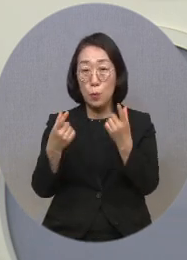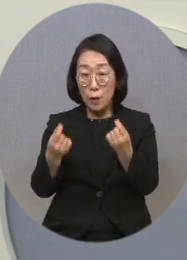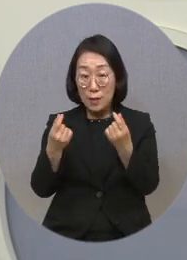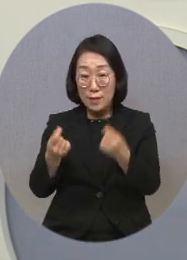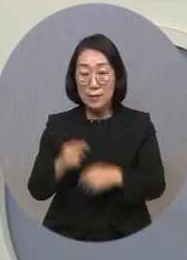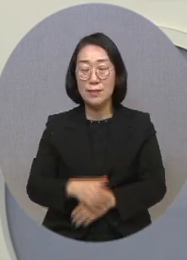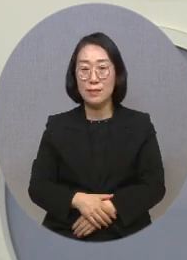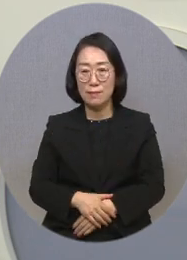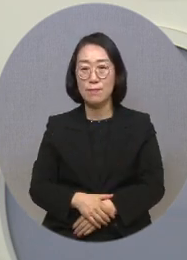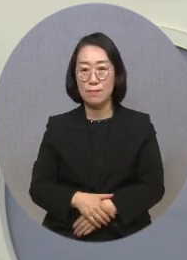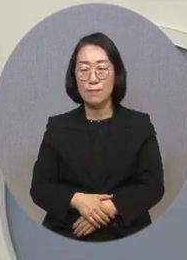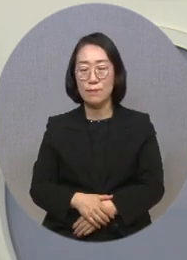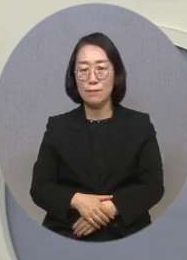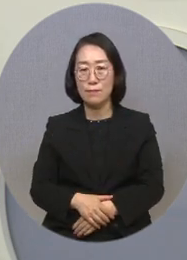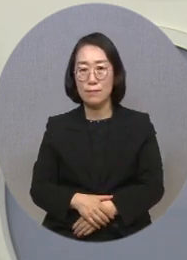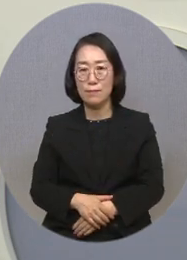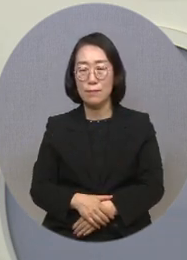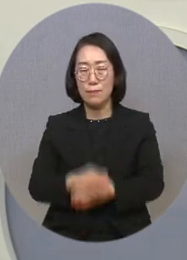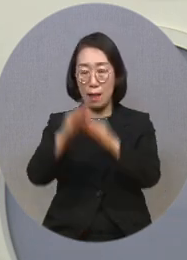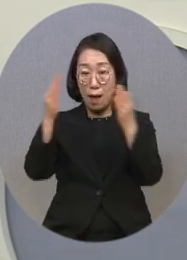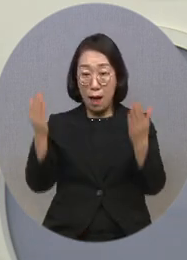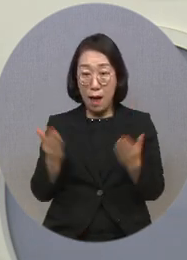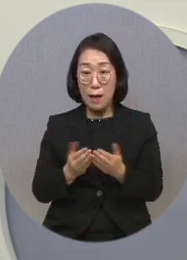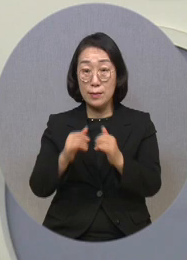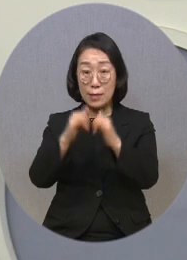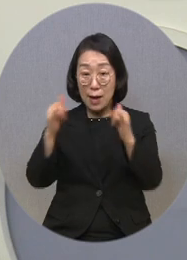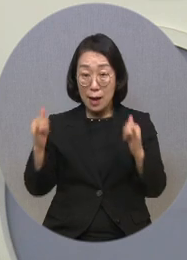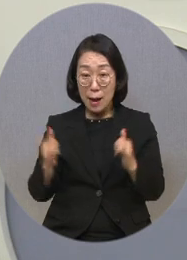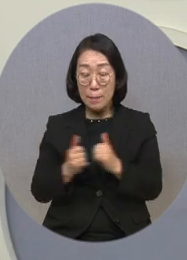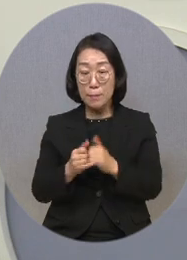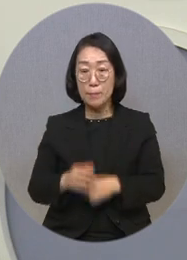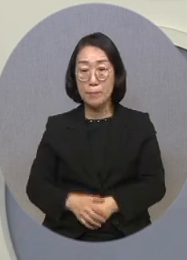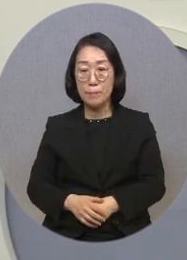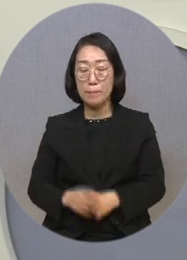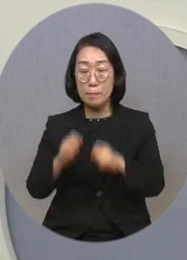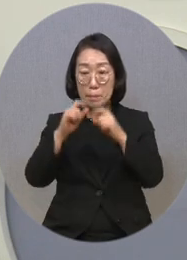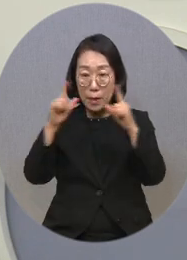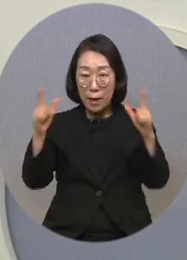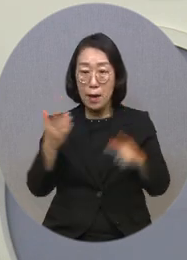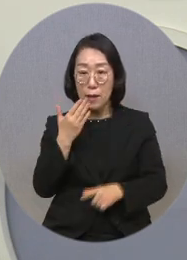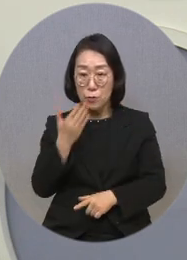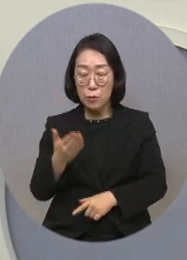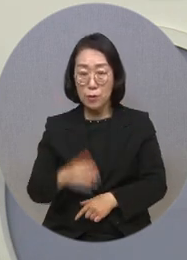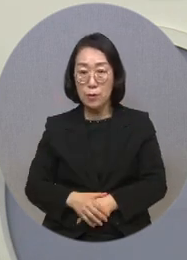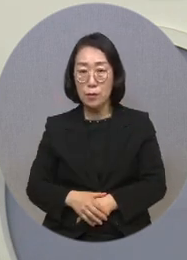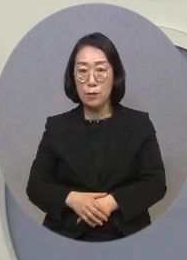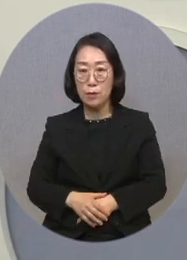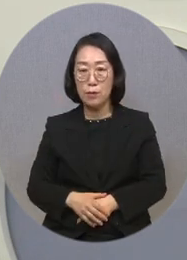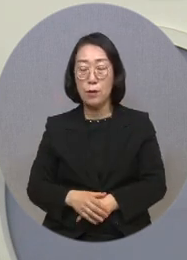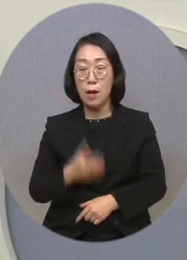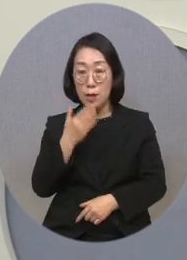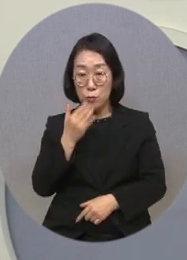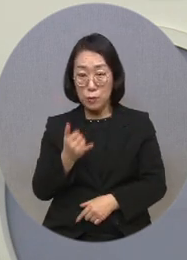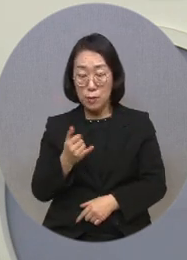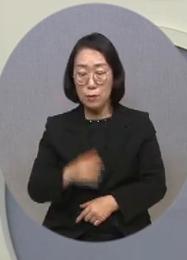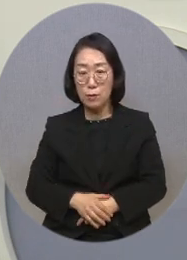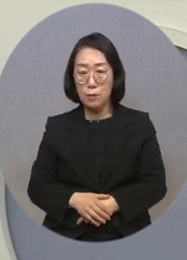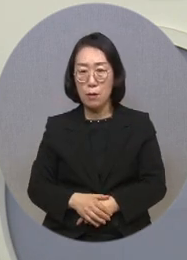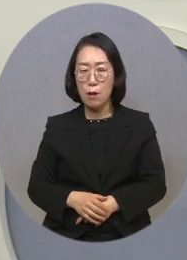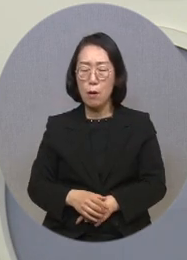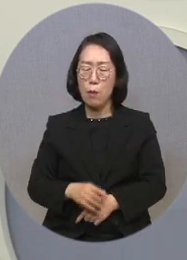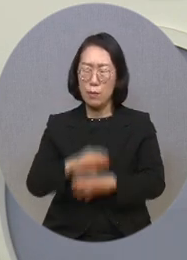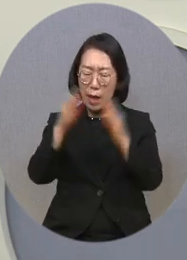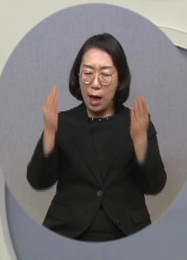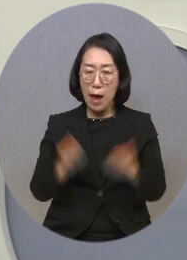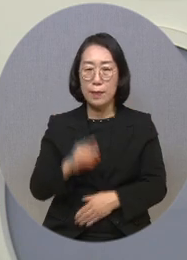경우도 다 인류를 깨우치고 인류를 뭐 하기 위해서 가져지는 거니까 나쁘기만 한